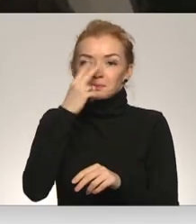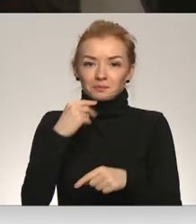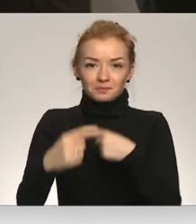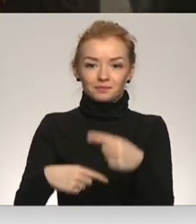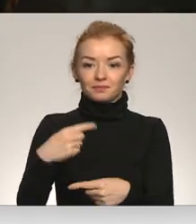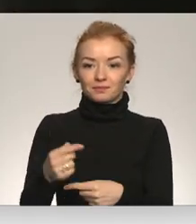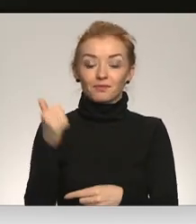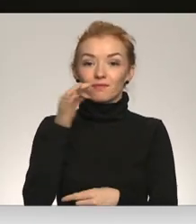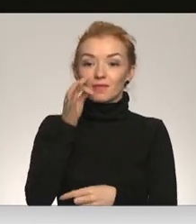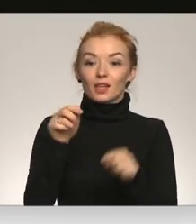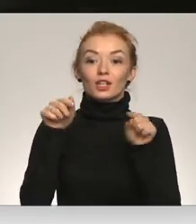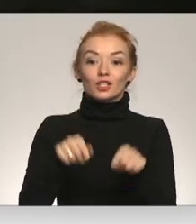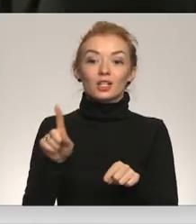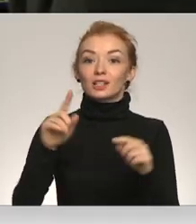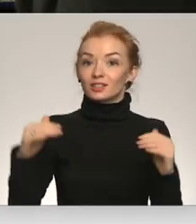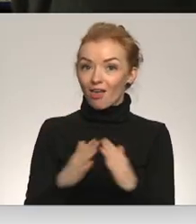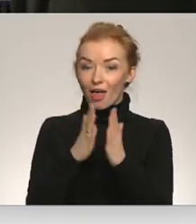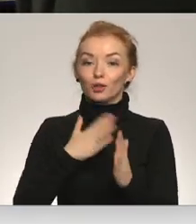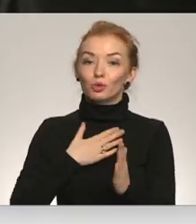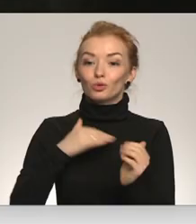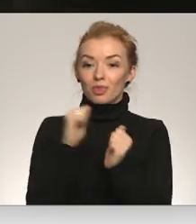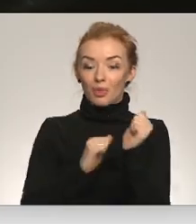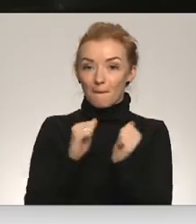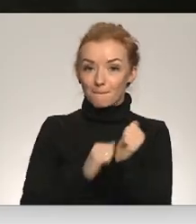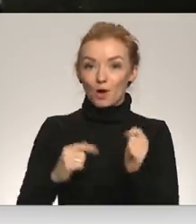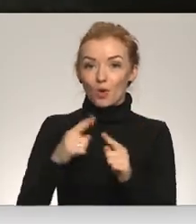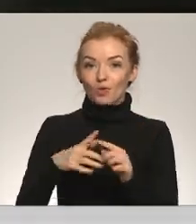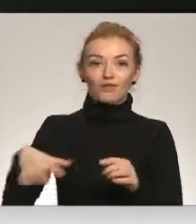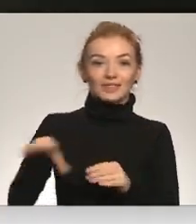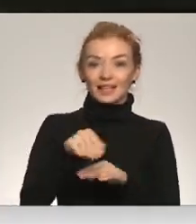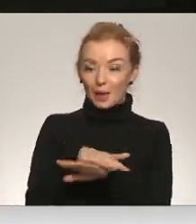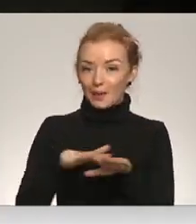ir svētki visai mūsu dabai un visai mūsu sabiedrībai.